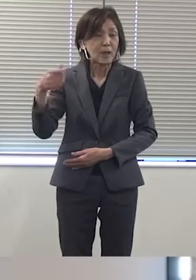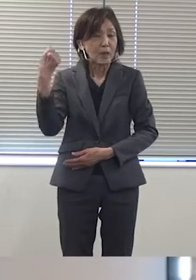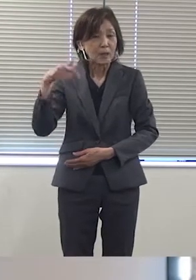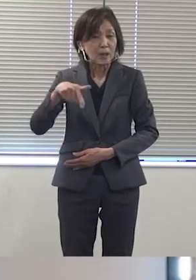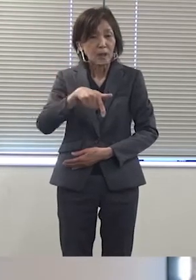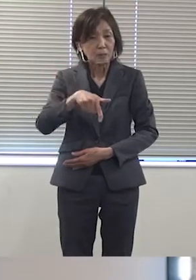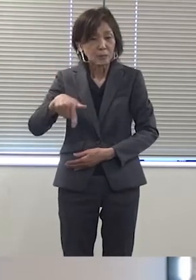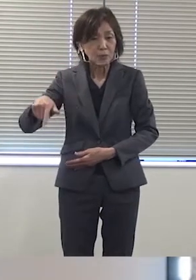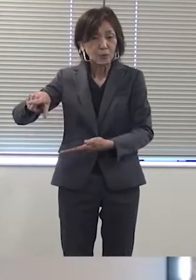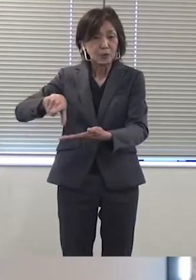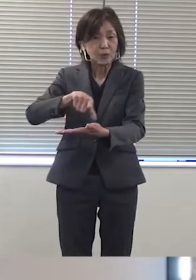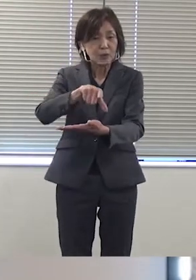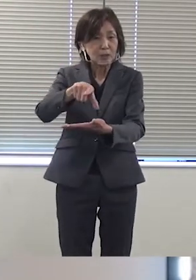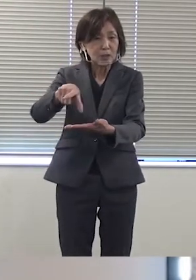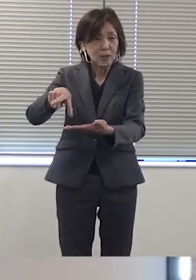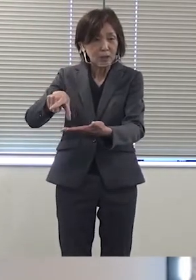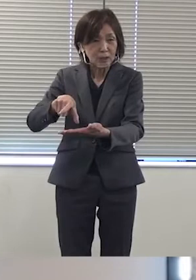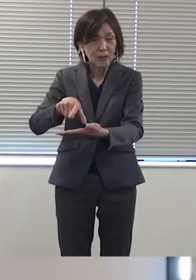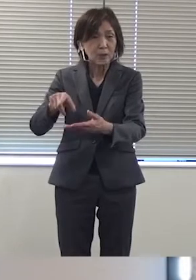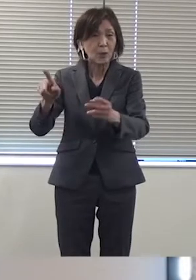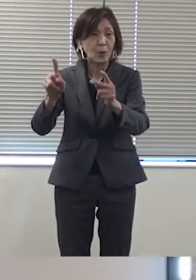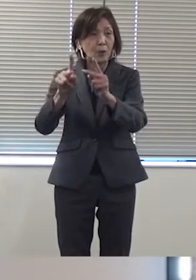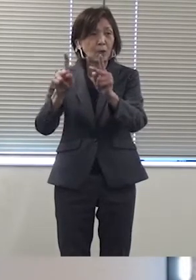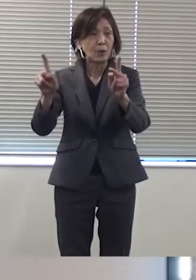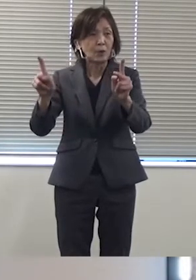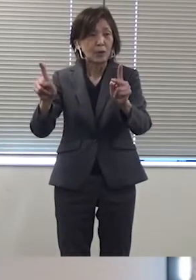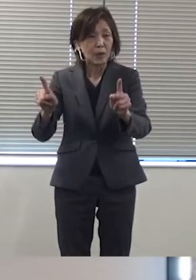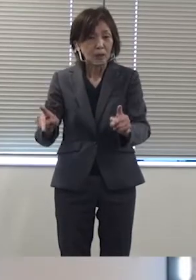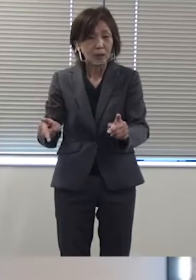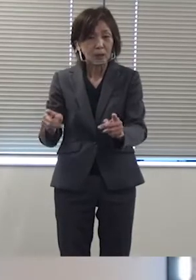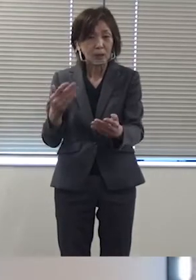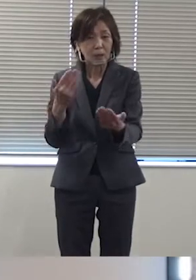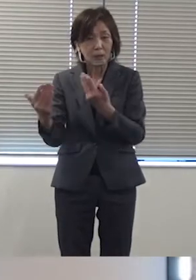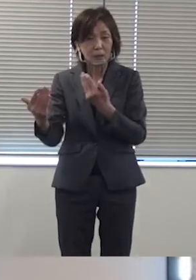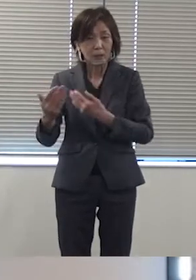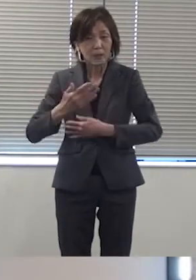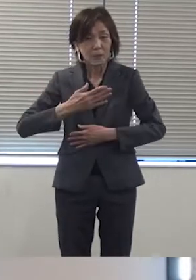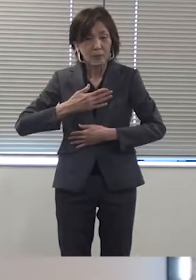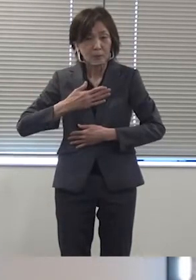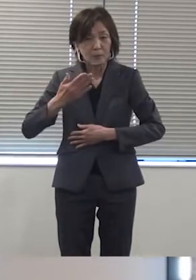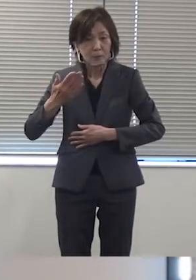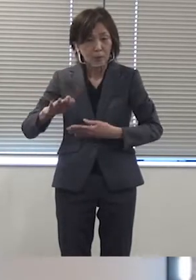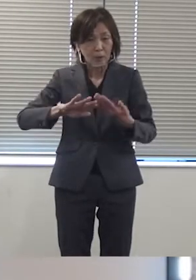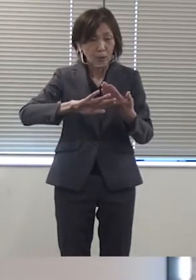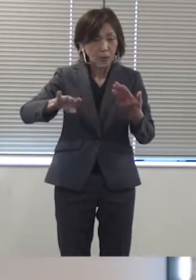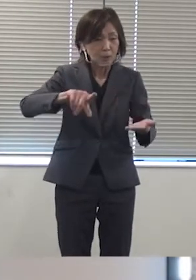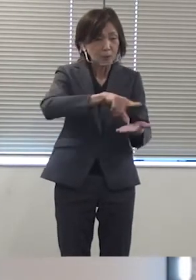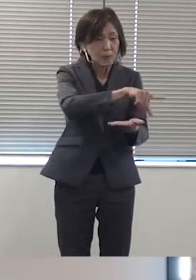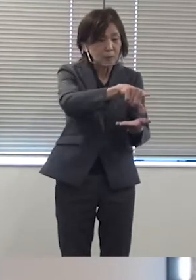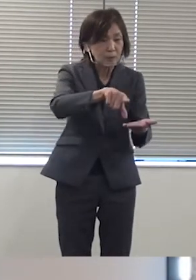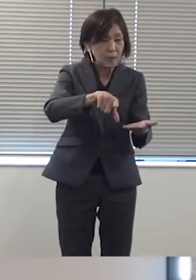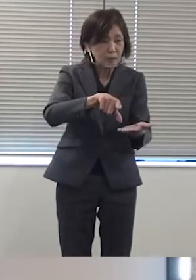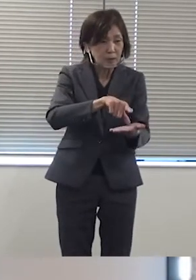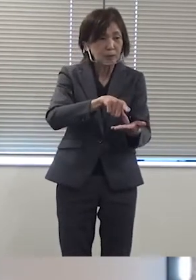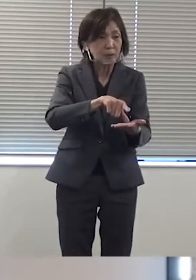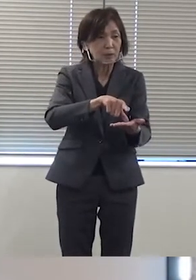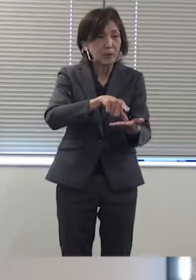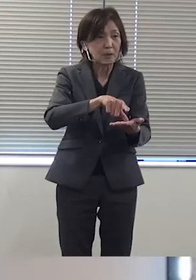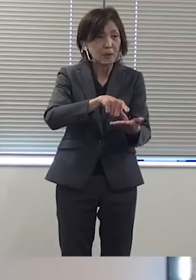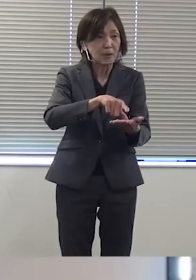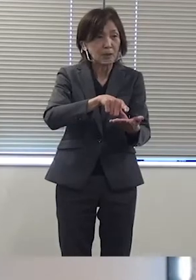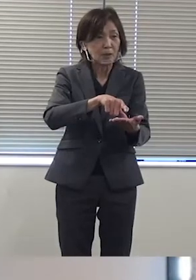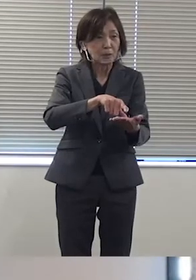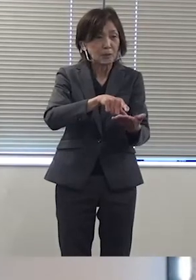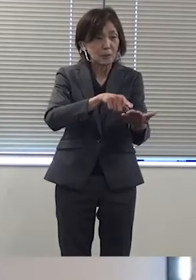ともそれ以外の地域でも結構出ているのか、そのあたりをちょっと教えていただけますか。 もともとです